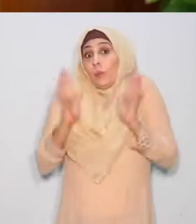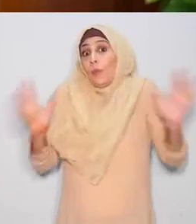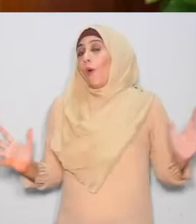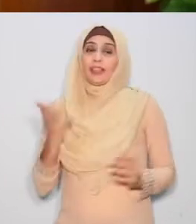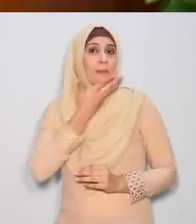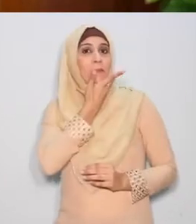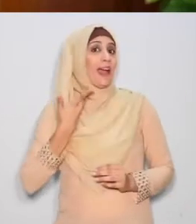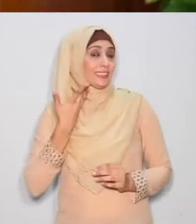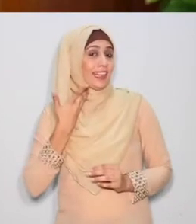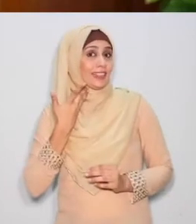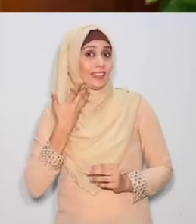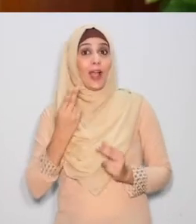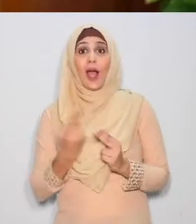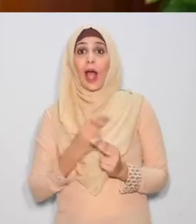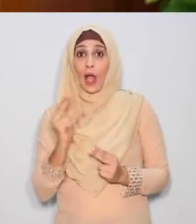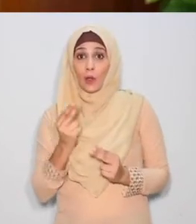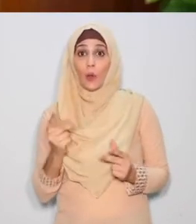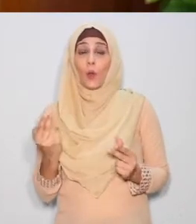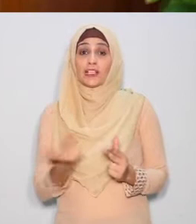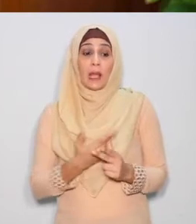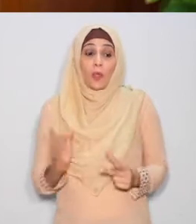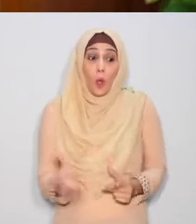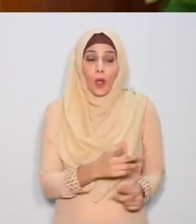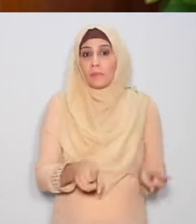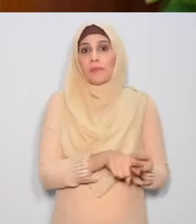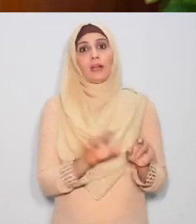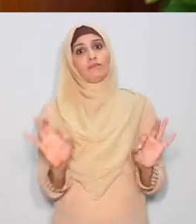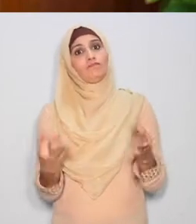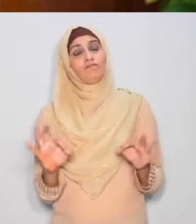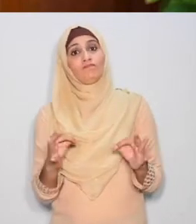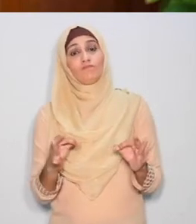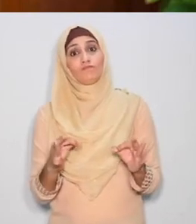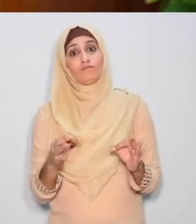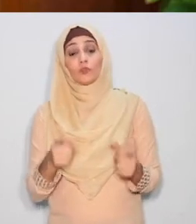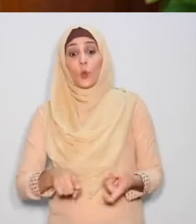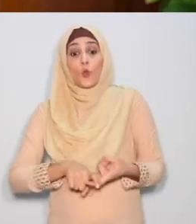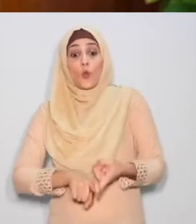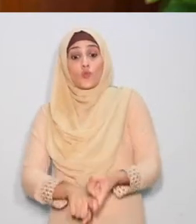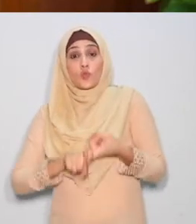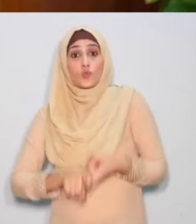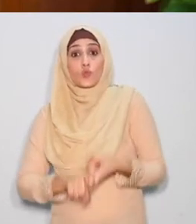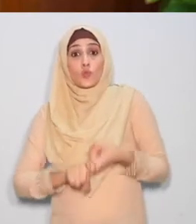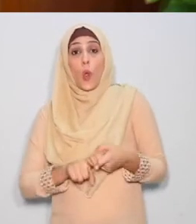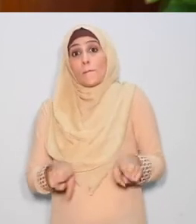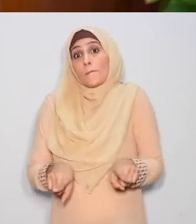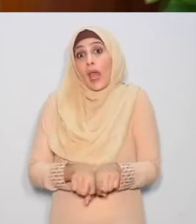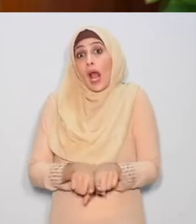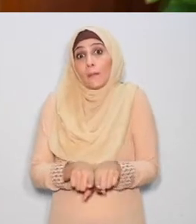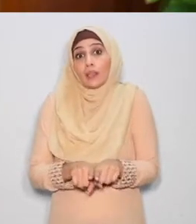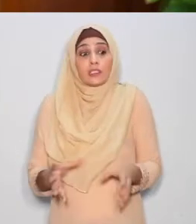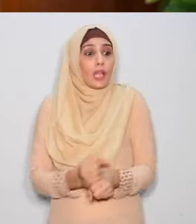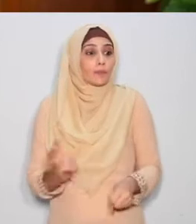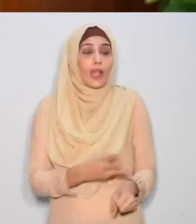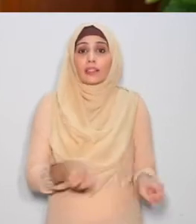मुझे तो बहुत ही ज़्यादा पसंद है। और आलू जैसी तो कोई सब्ज़ी है ही नहीं, इतनी दोस्ती वाली सब्ज़ी